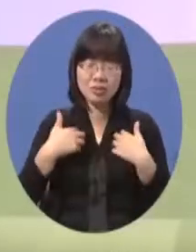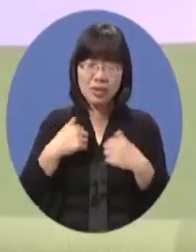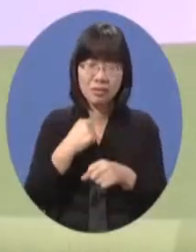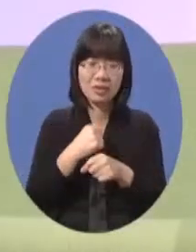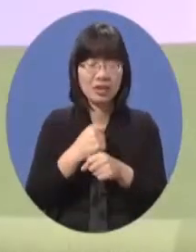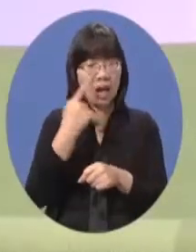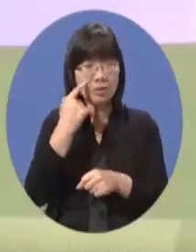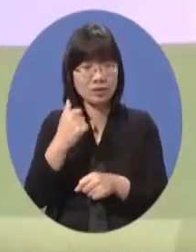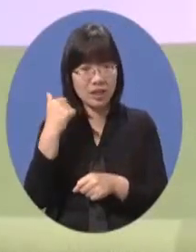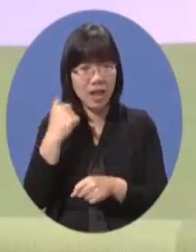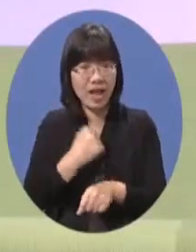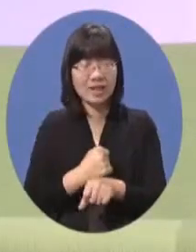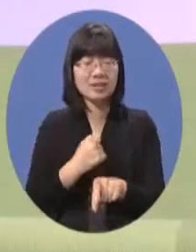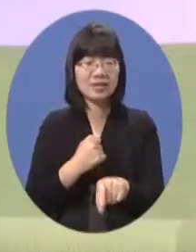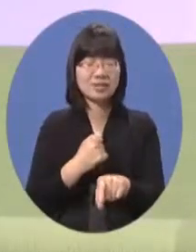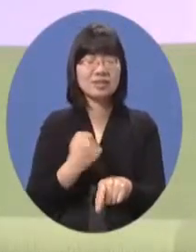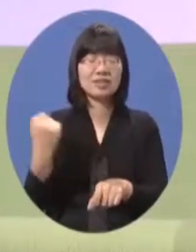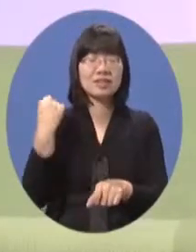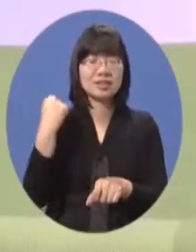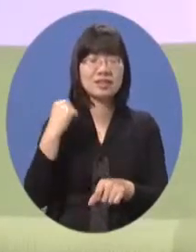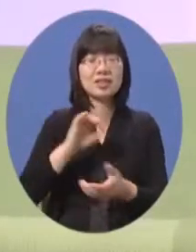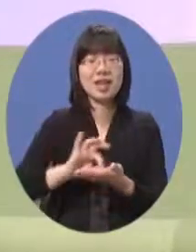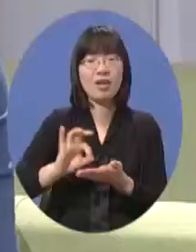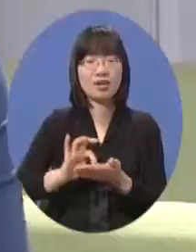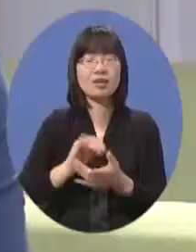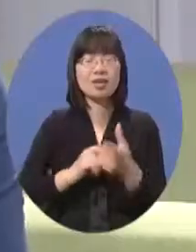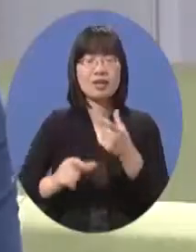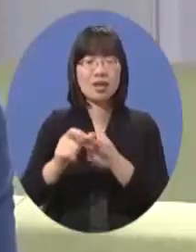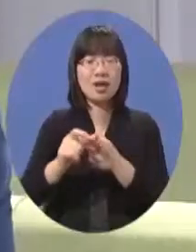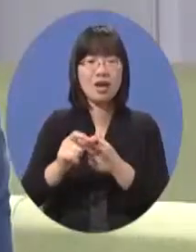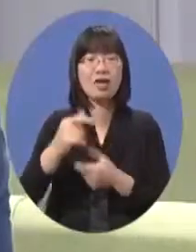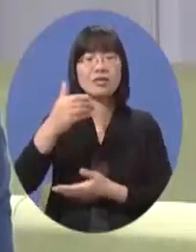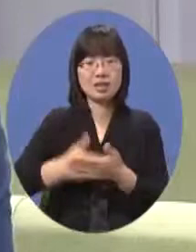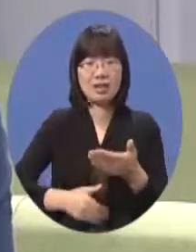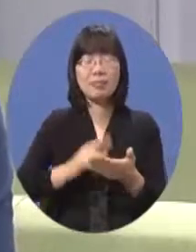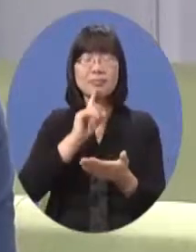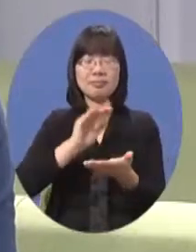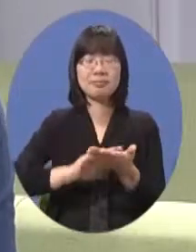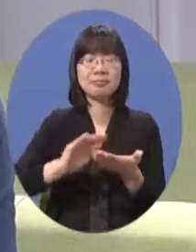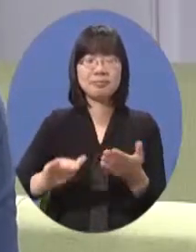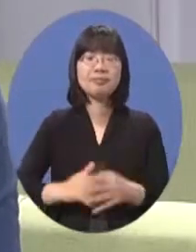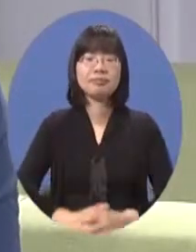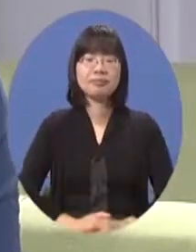만들어 보자라고 하는 그쪽으로 에너지를 쓰시는 게 훨씬 더 남는